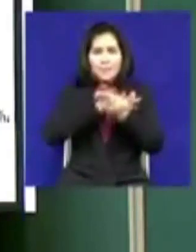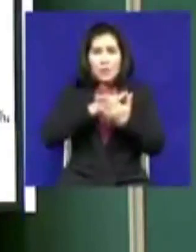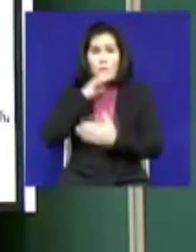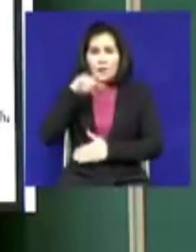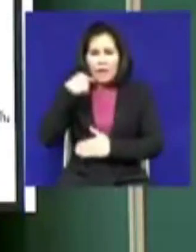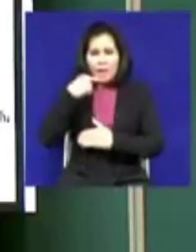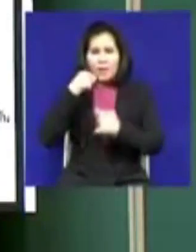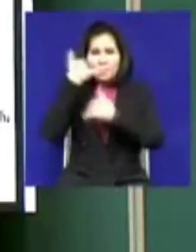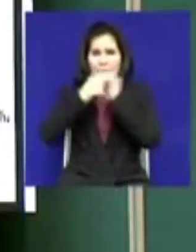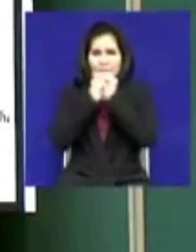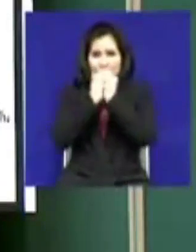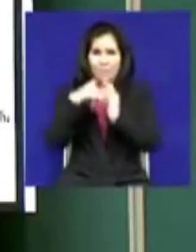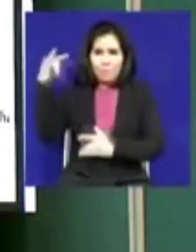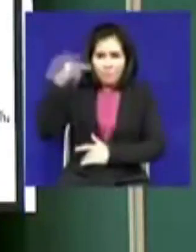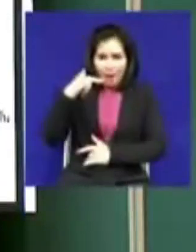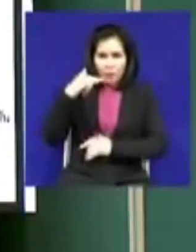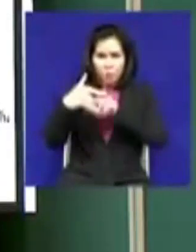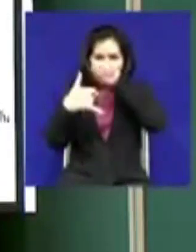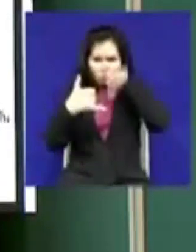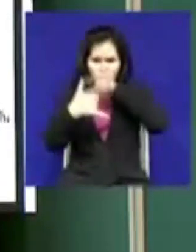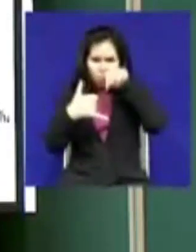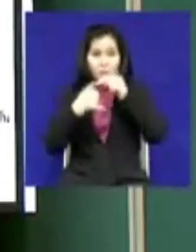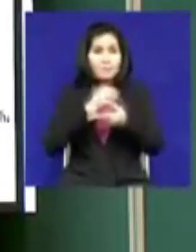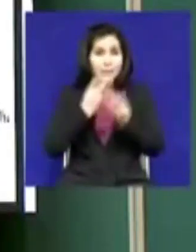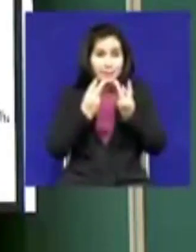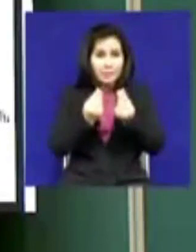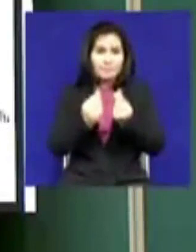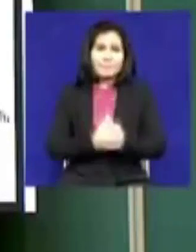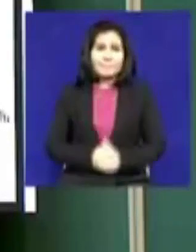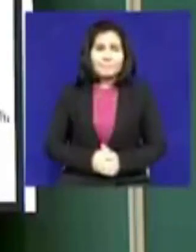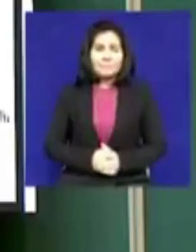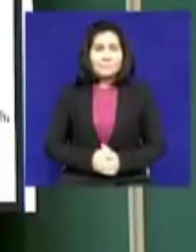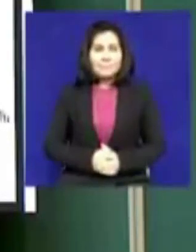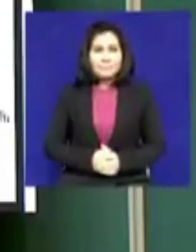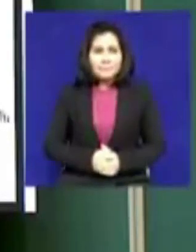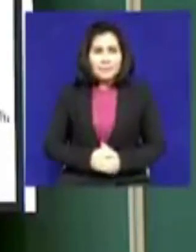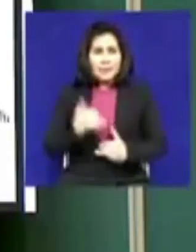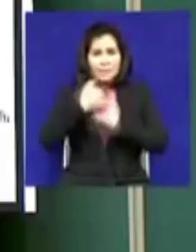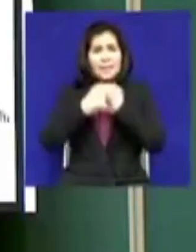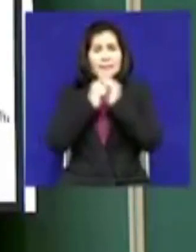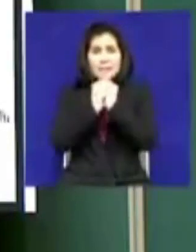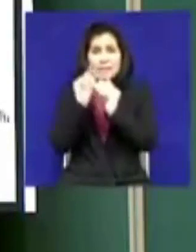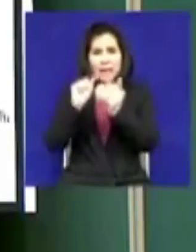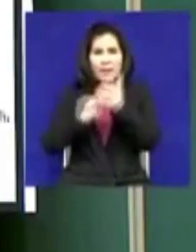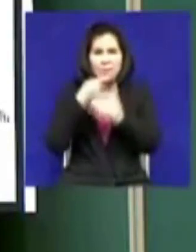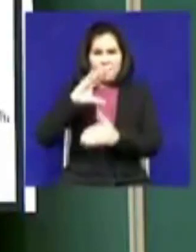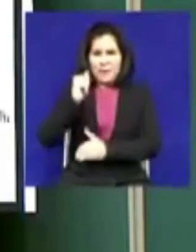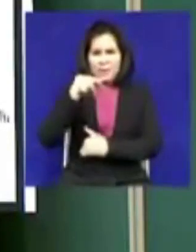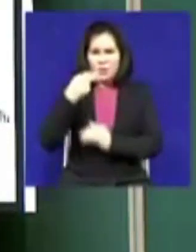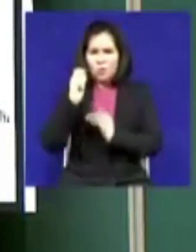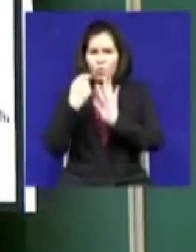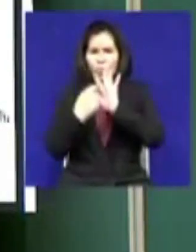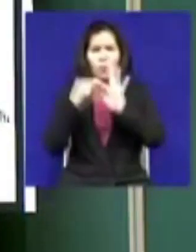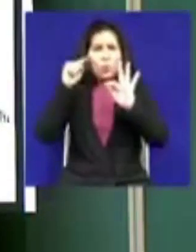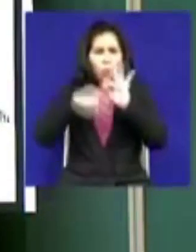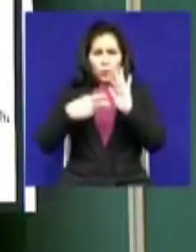าจากในส่วนของประเทศจีนประเทศจีนเองเราก็เน้นนะครับว่าเป็นในส่วนของอู่ฮั่นหลังจากนั้นก็มีการพัฒนาการมาต